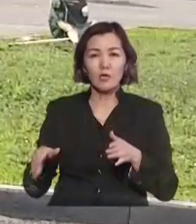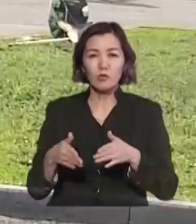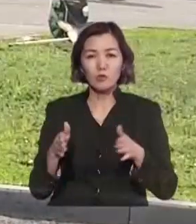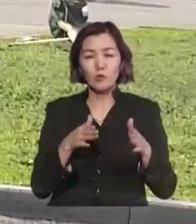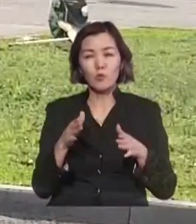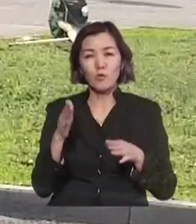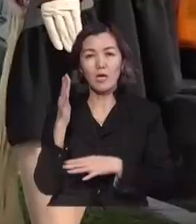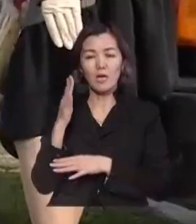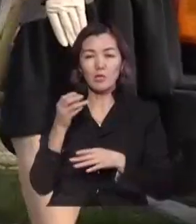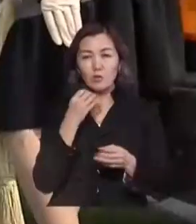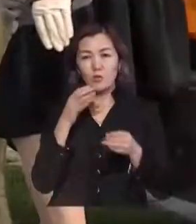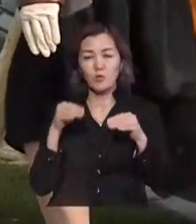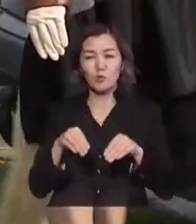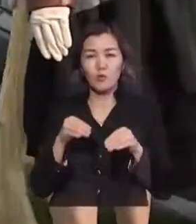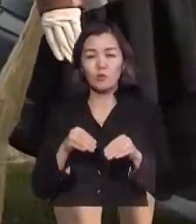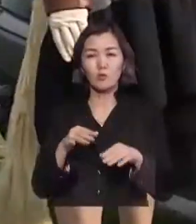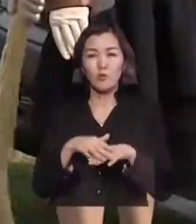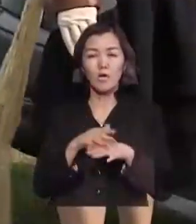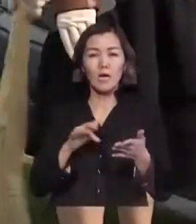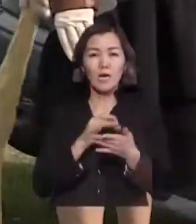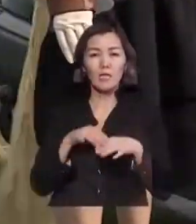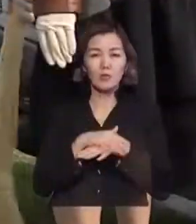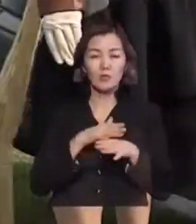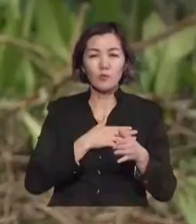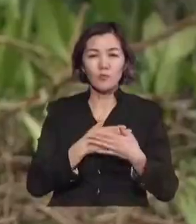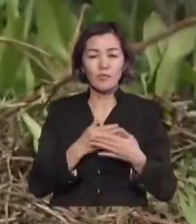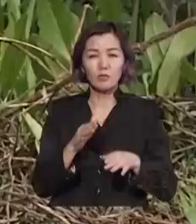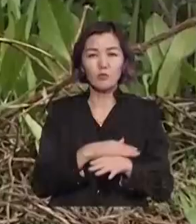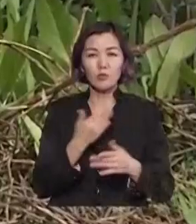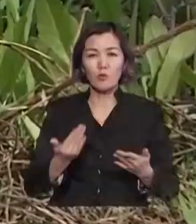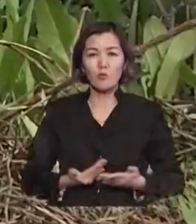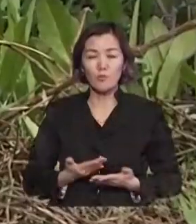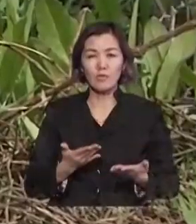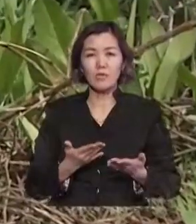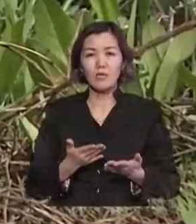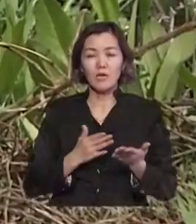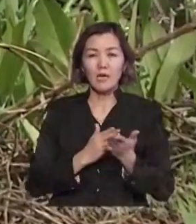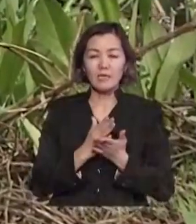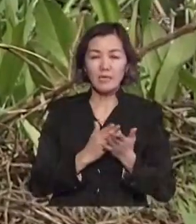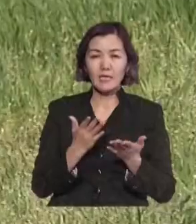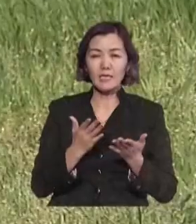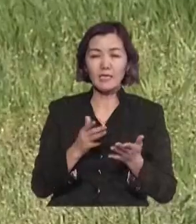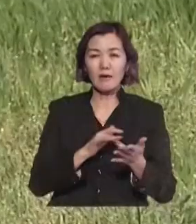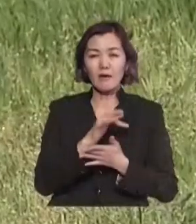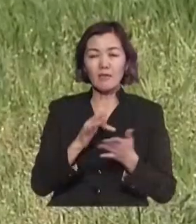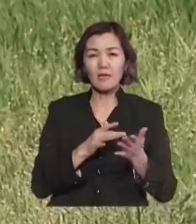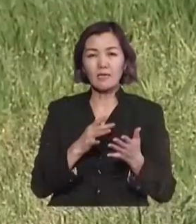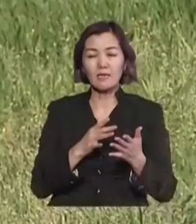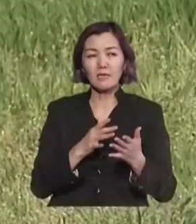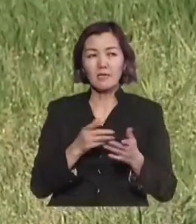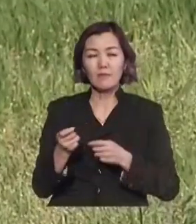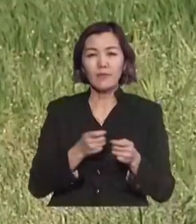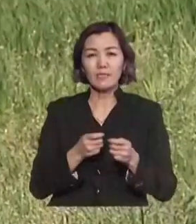ағаш көшеттерін отырғызуға қала тұрғындарынан бөлек белсенді ұзақ өмір сүру орталығының ардагерлері мен қалалық салық